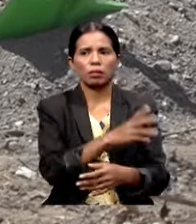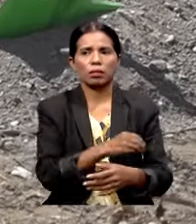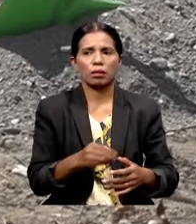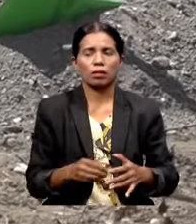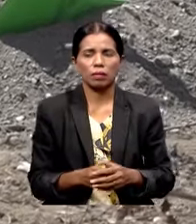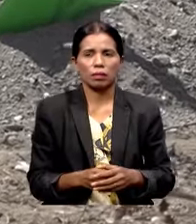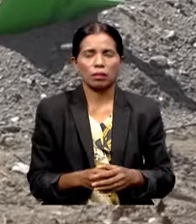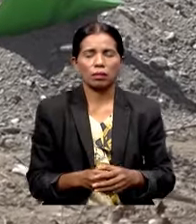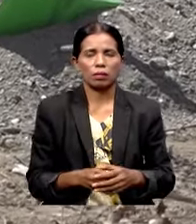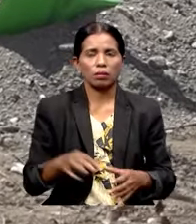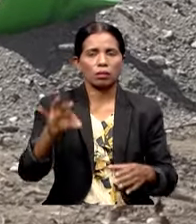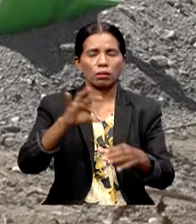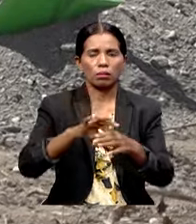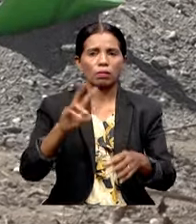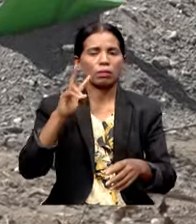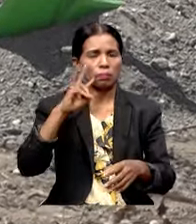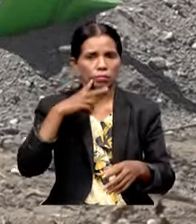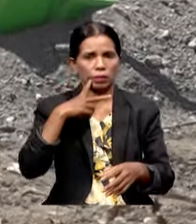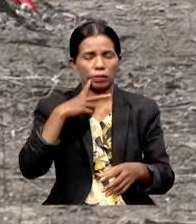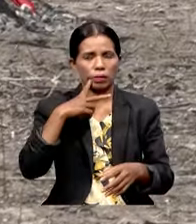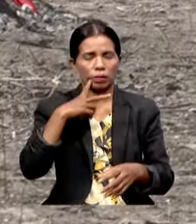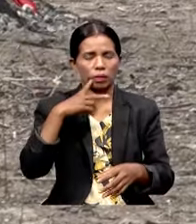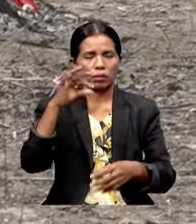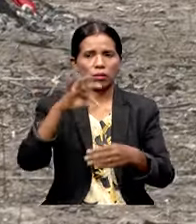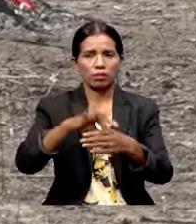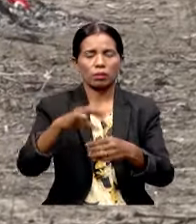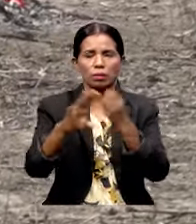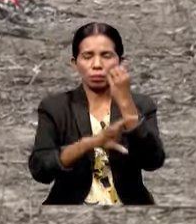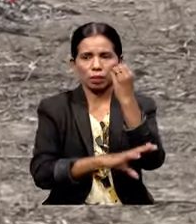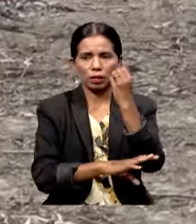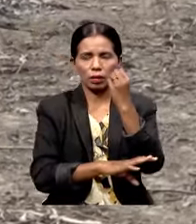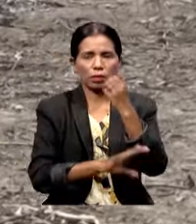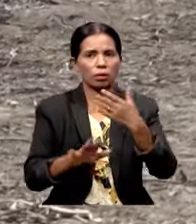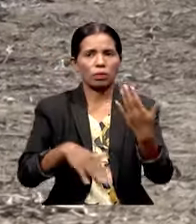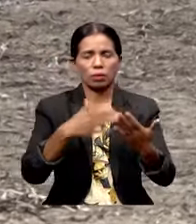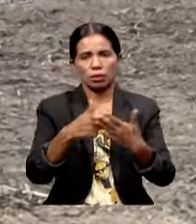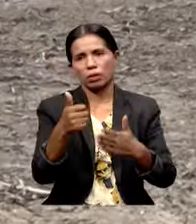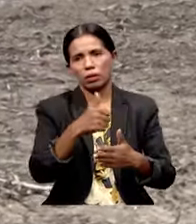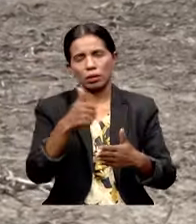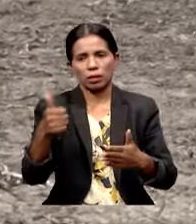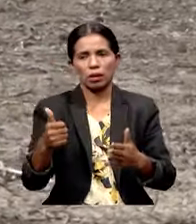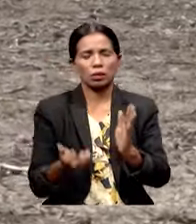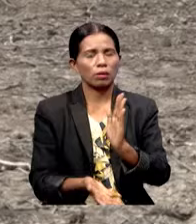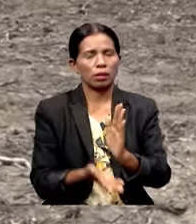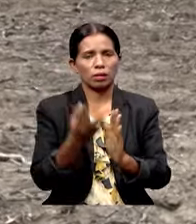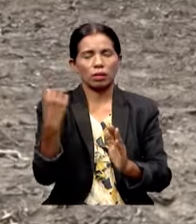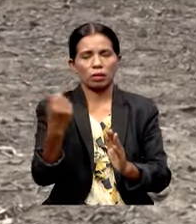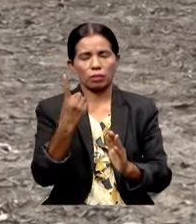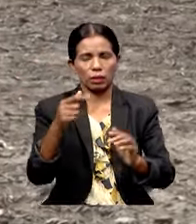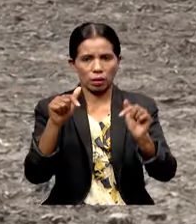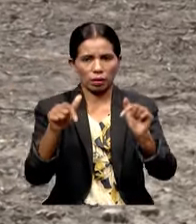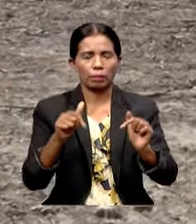bodo perusahaan pata di perusahaan sil-sil nebe maka atuh saya nak mati ni